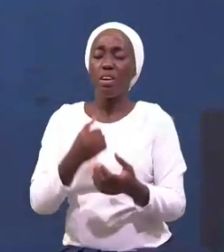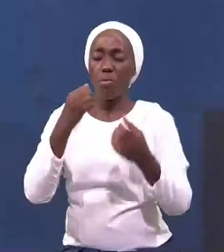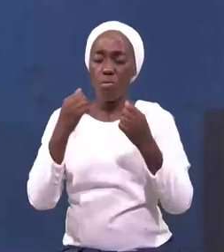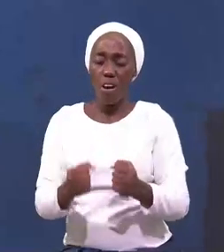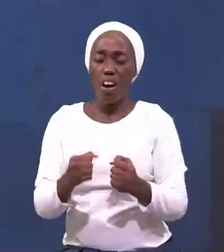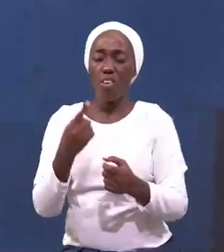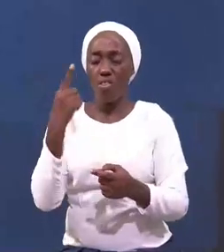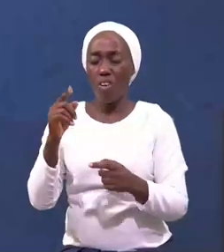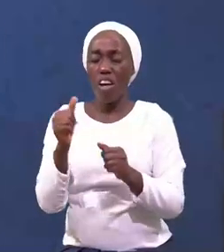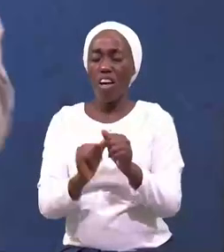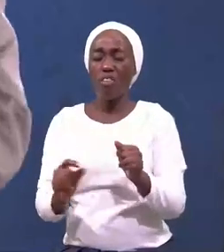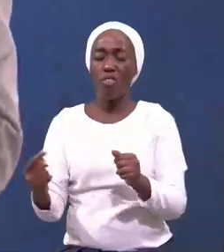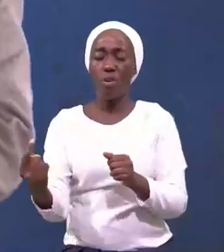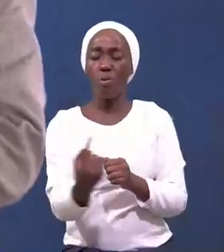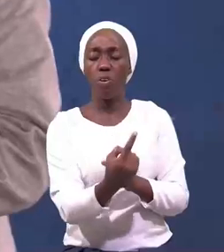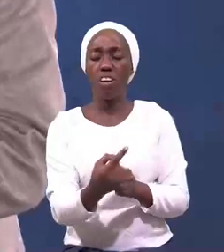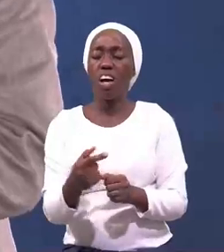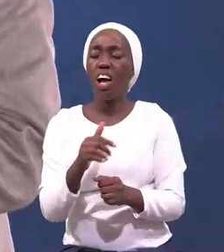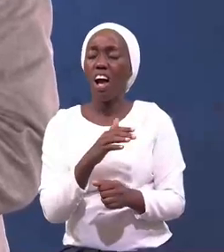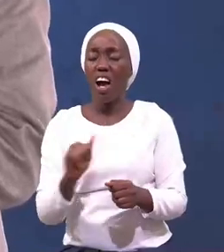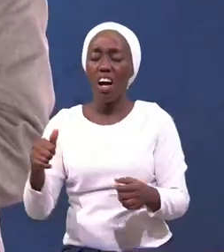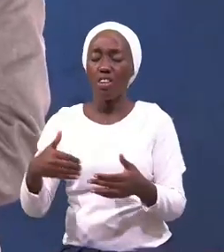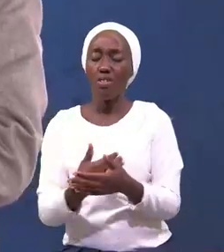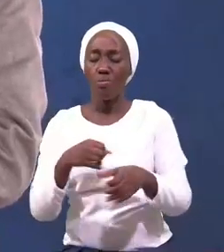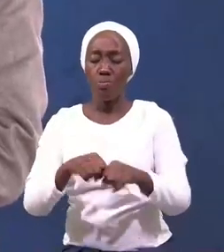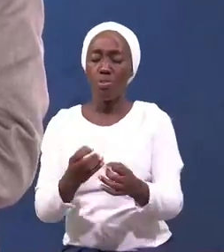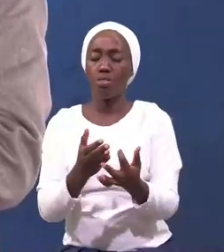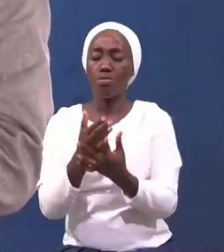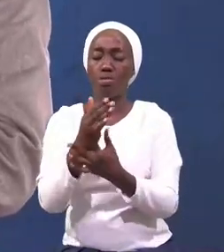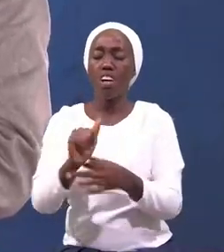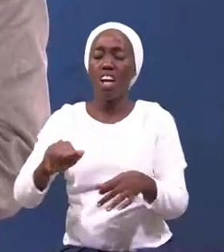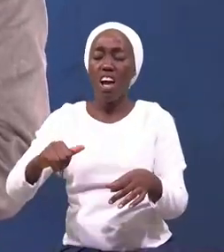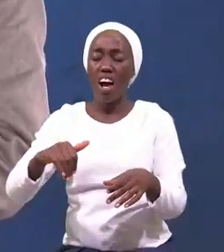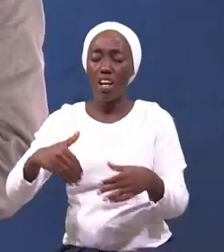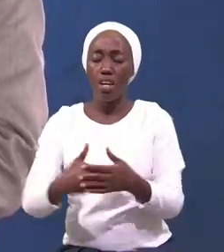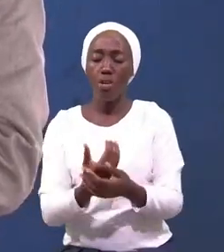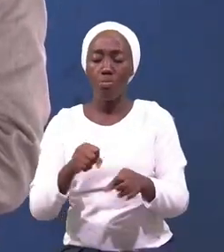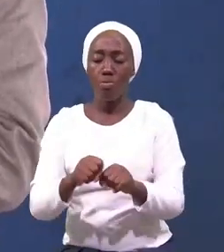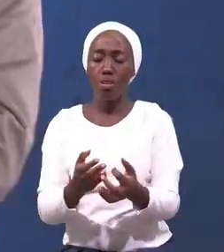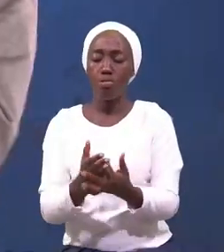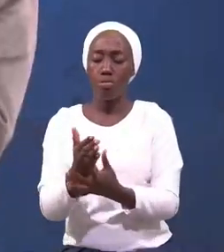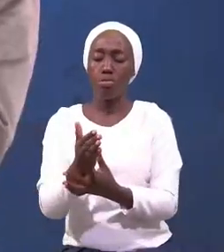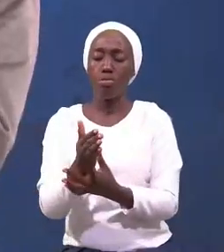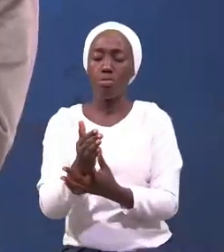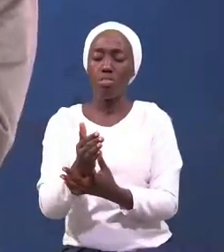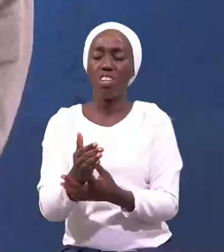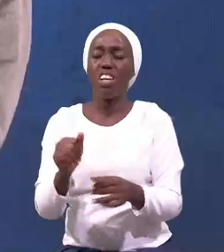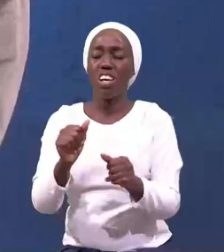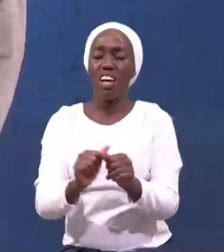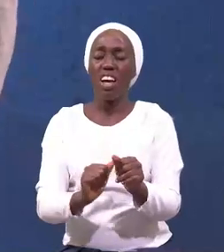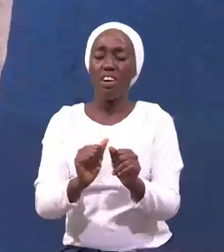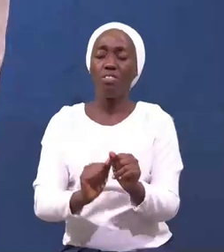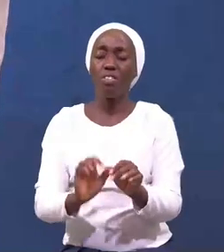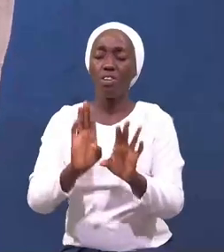Père pour tout le monde. Une nouvelle percée. Une nouvelle percée.